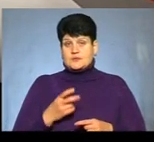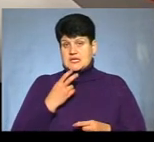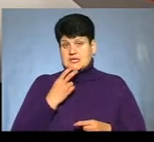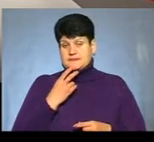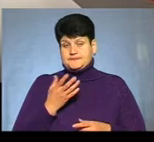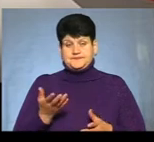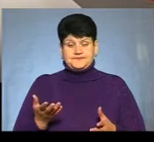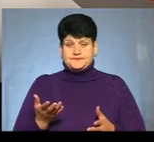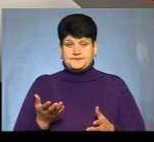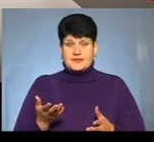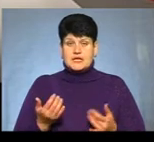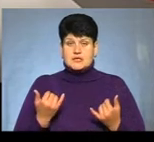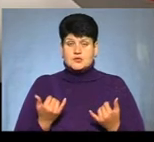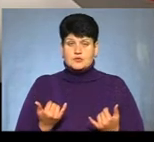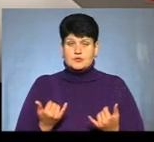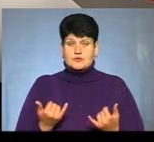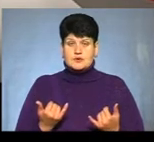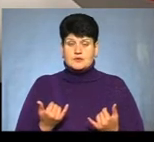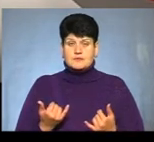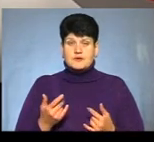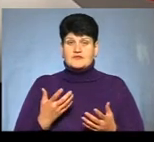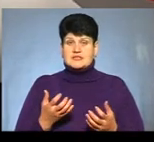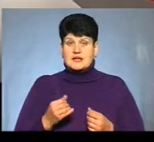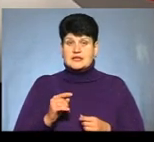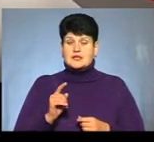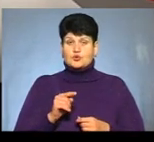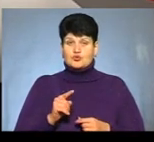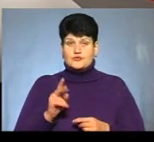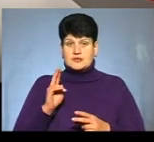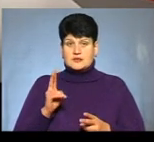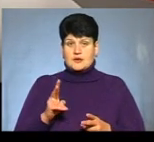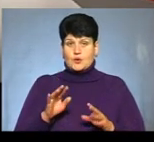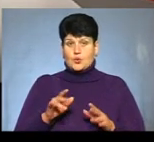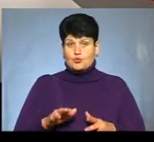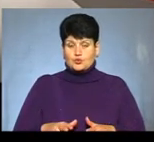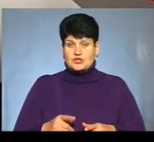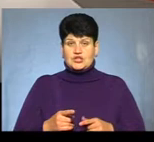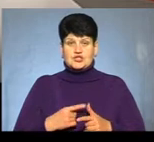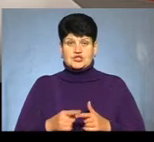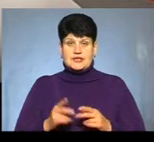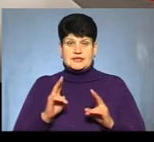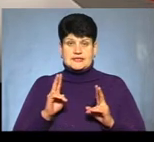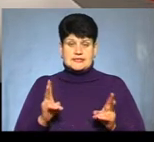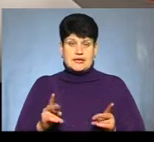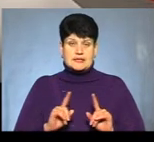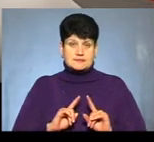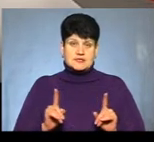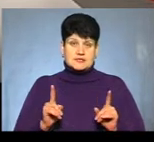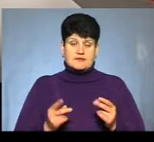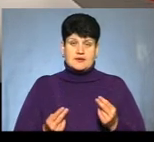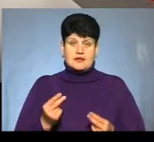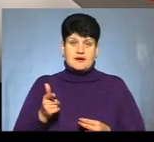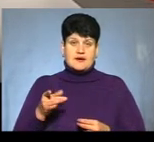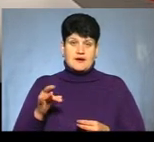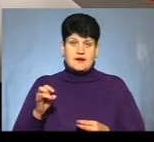це смішить. І що він сьогодні Кіргача не взяли тільки тому, що він не володіє комп'ютером, чи не знає